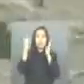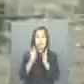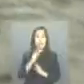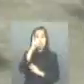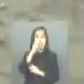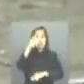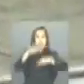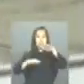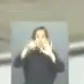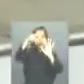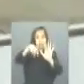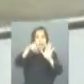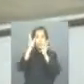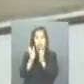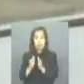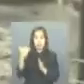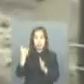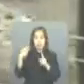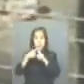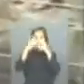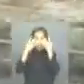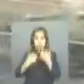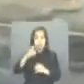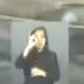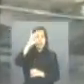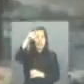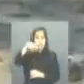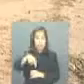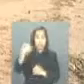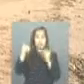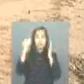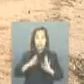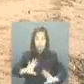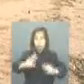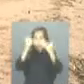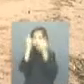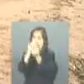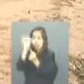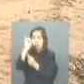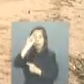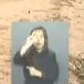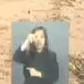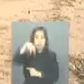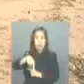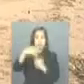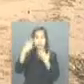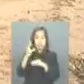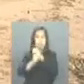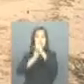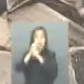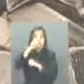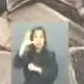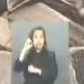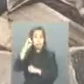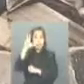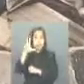กว่า 5,000 คนบาดเจ็บกว่า 8,000 คนและสูญหายอีกกว่า 2,000 คนปลายปี2553